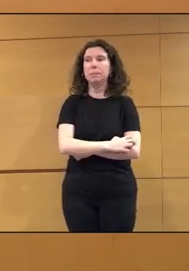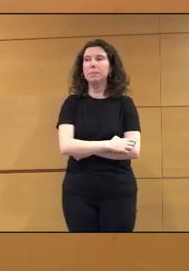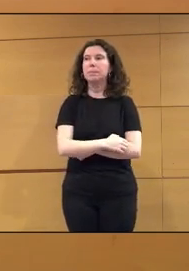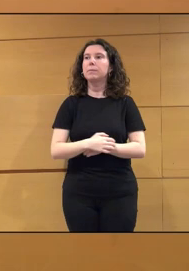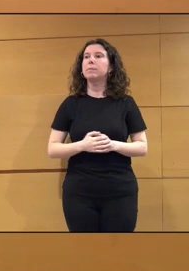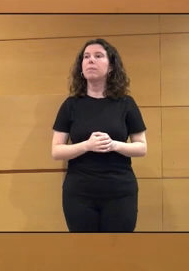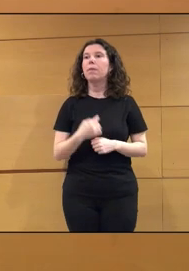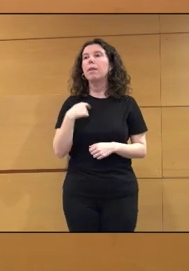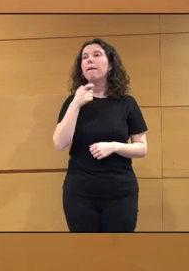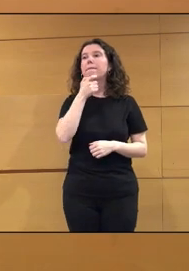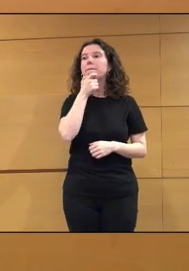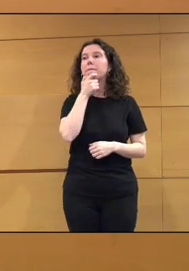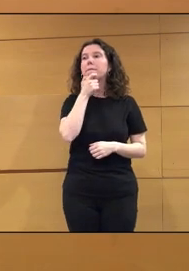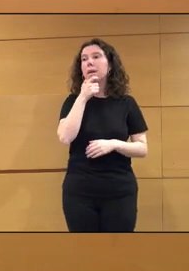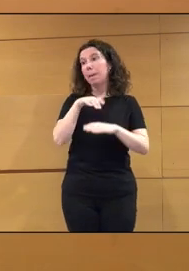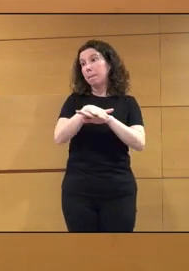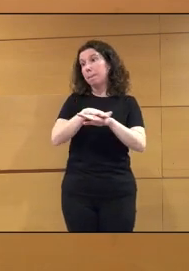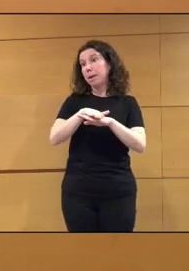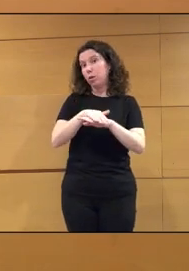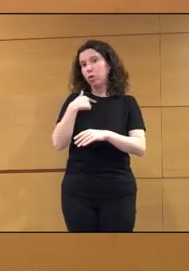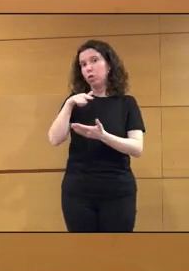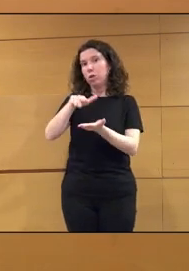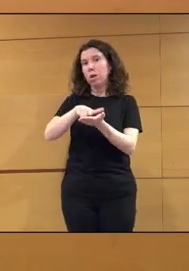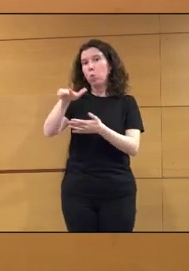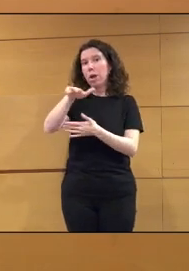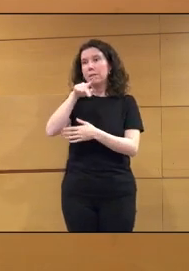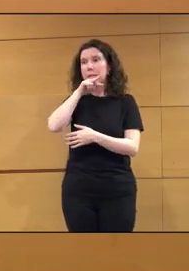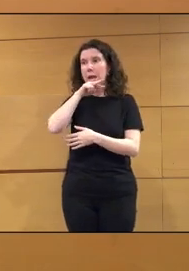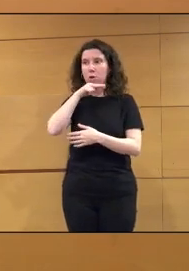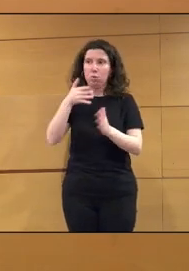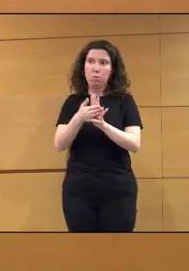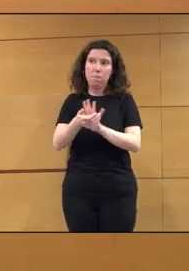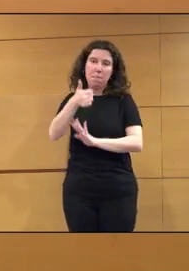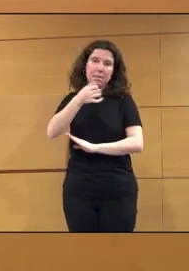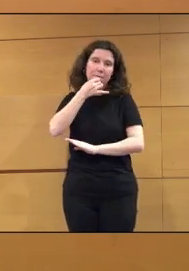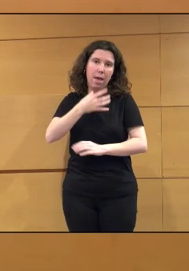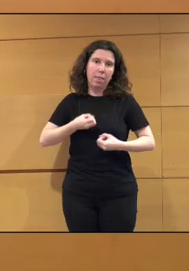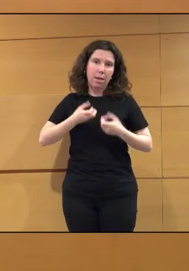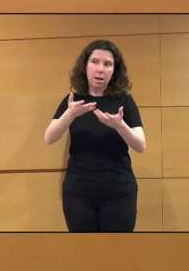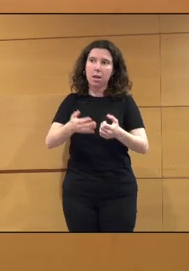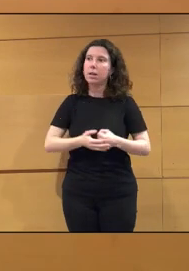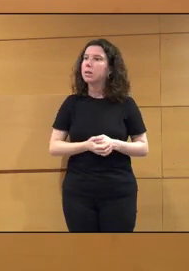A mí me gustaría, perdonar que voy a hablar en castellano porque me resulta más fácil de expresarme.